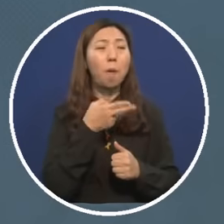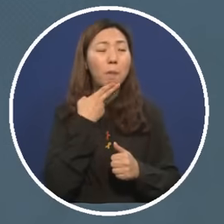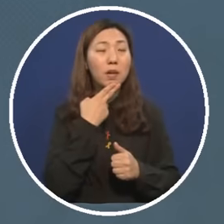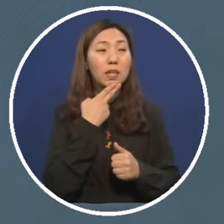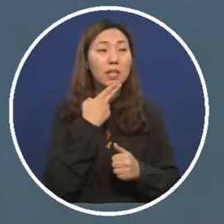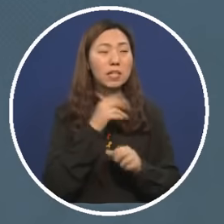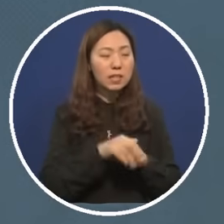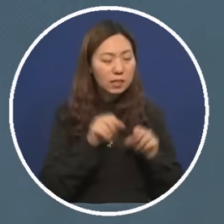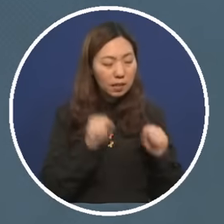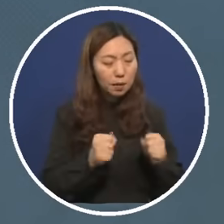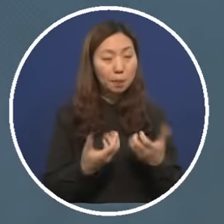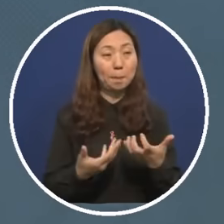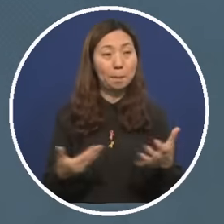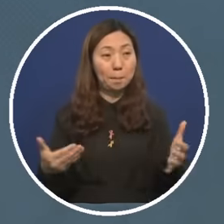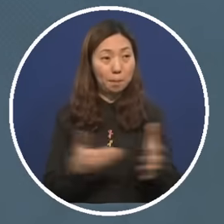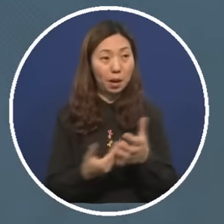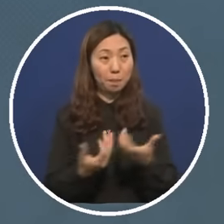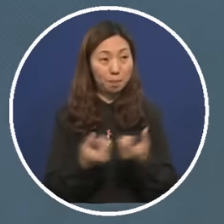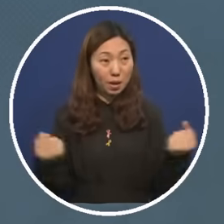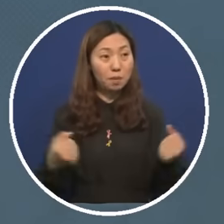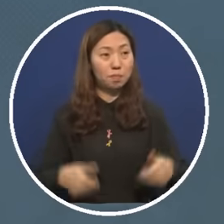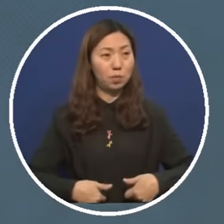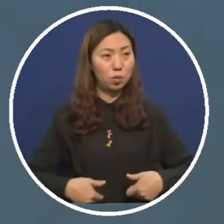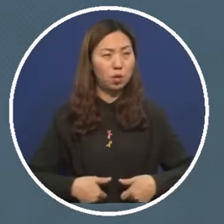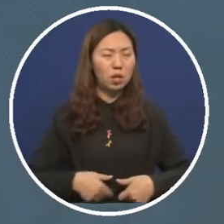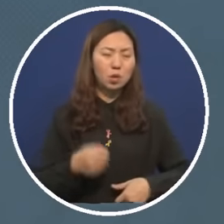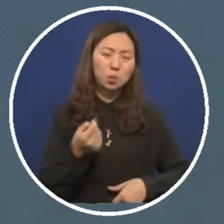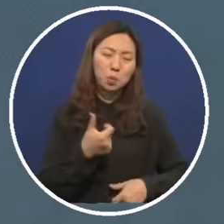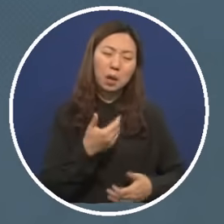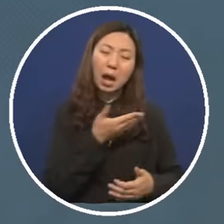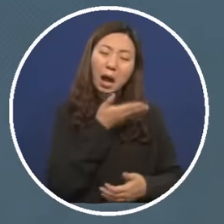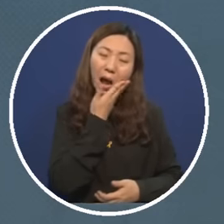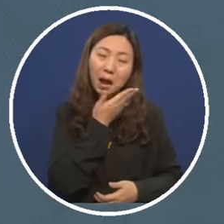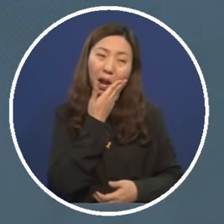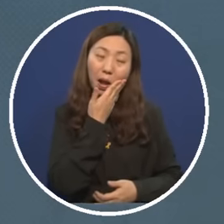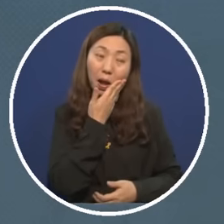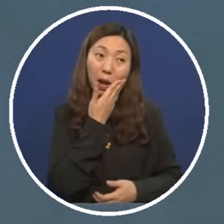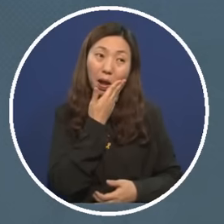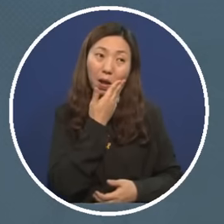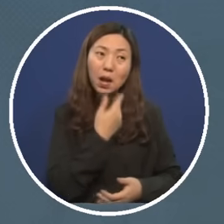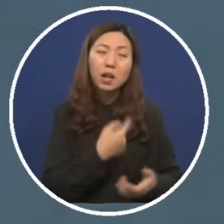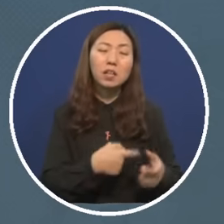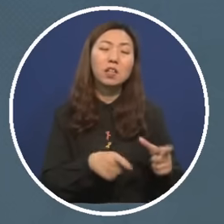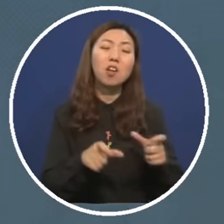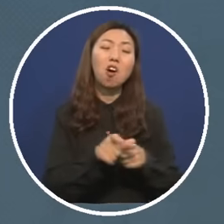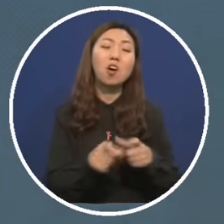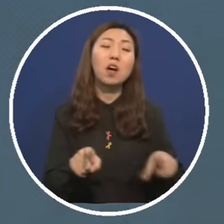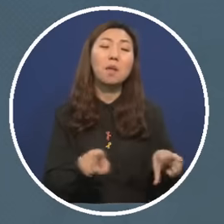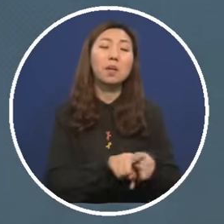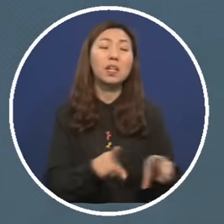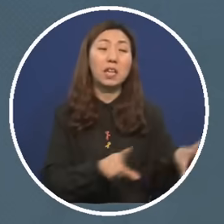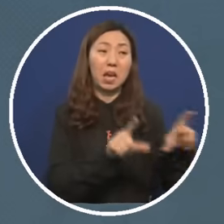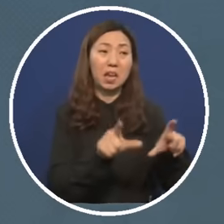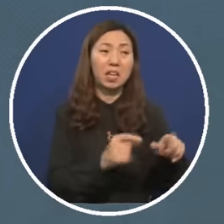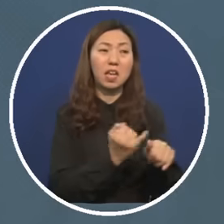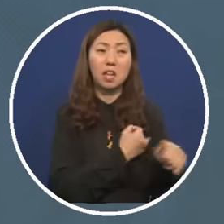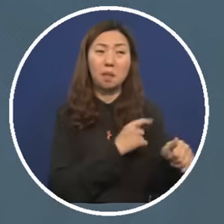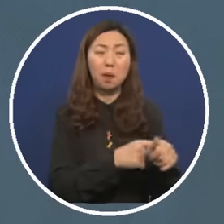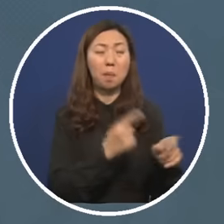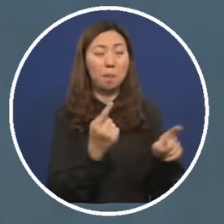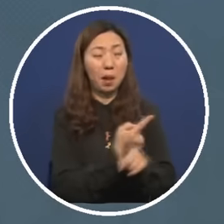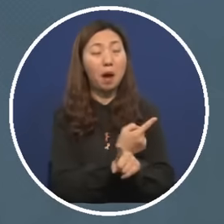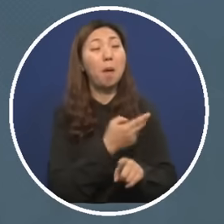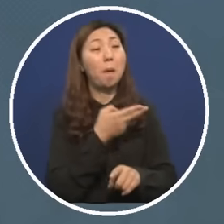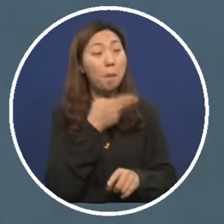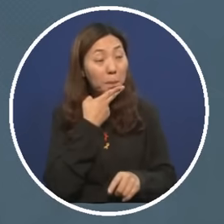네. 그 다음에 조금 미련이 남으면 더 살아보면 돼요. 더 살아볼 때 남편이 바뀔 거다 이렇게 생각하지 마라. 네, 무슨